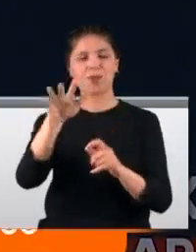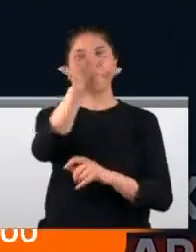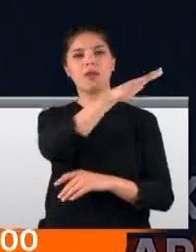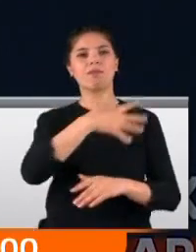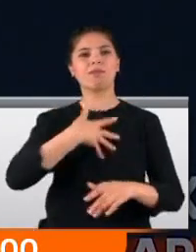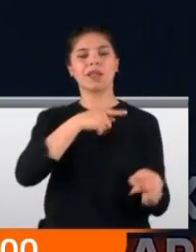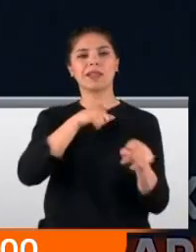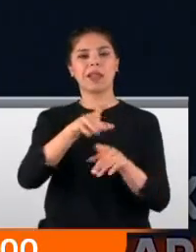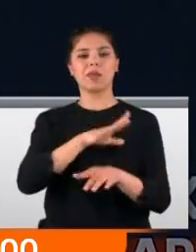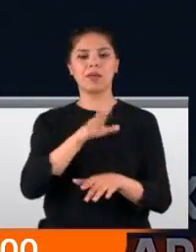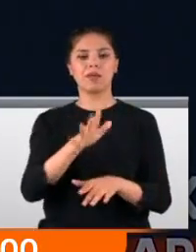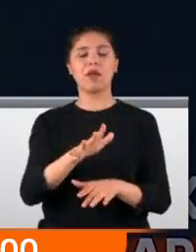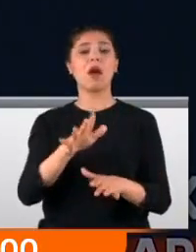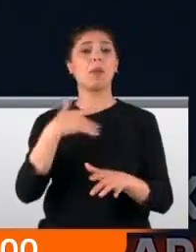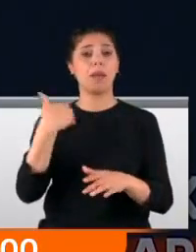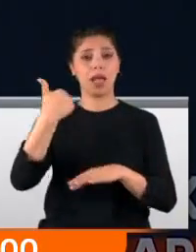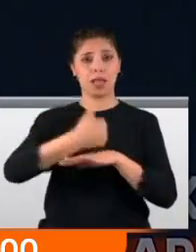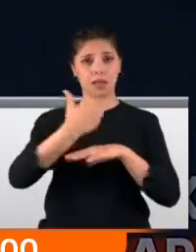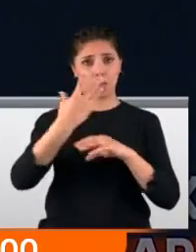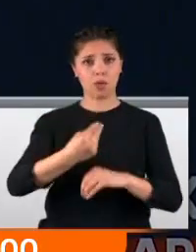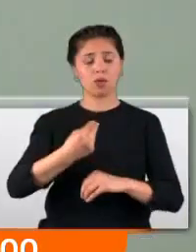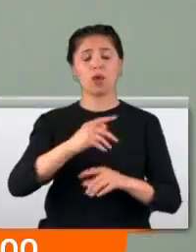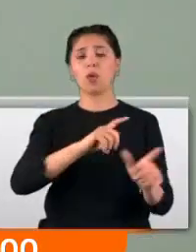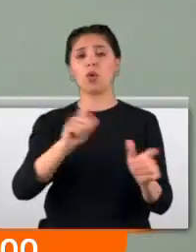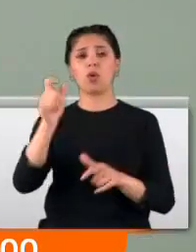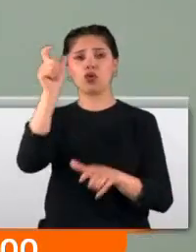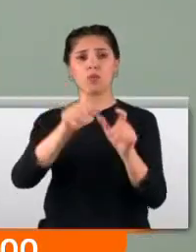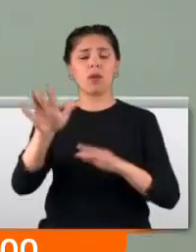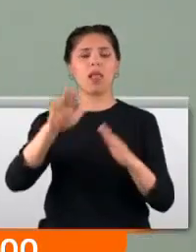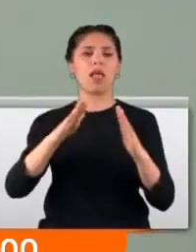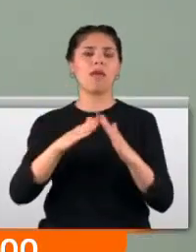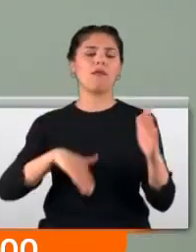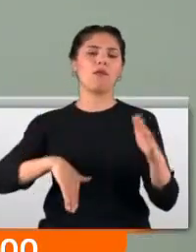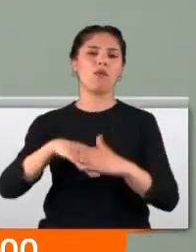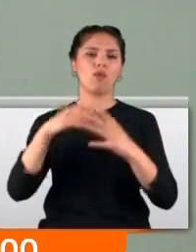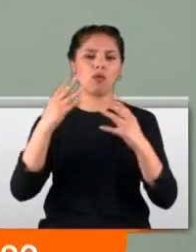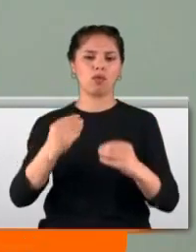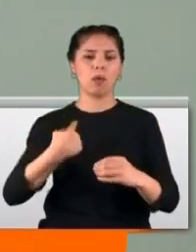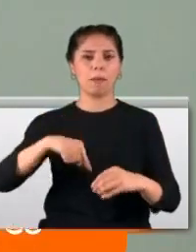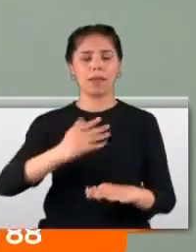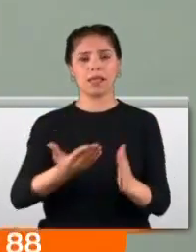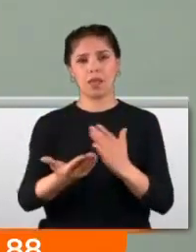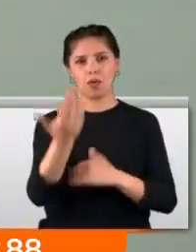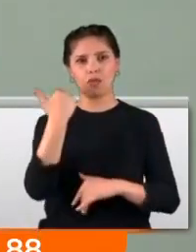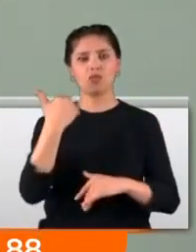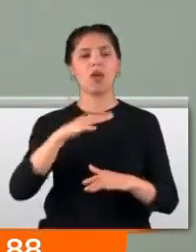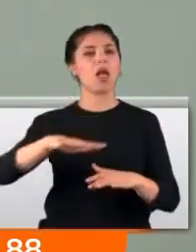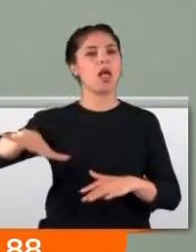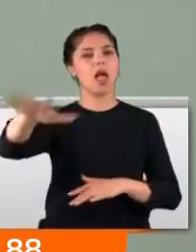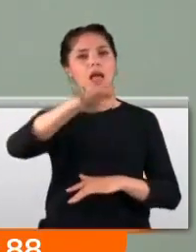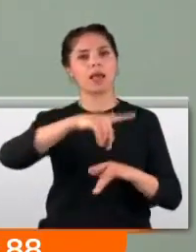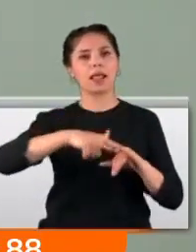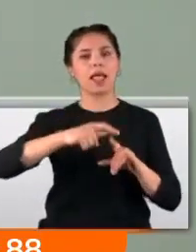tüm mültecileri evlerine göndereceğim nokta. Bizden önce herkes HDP'nin bir